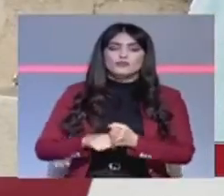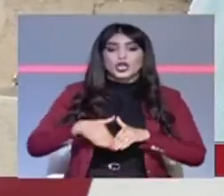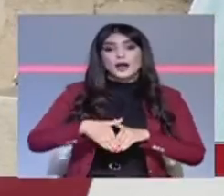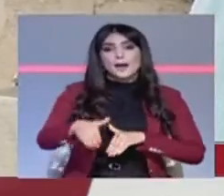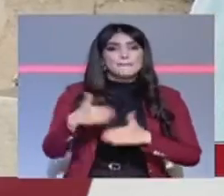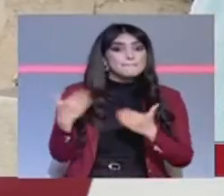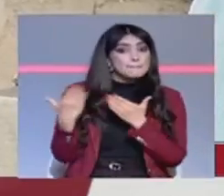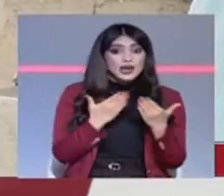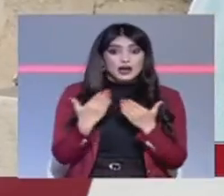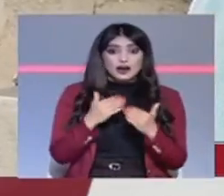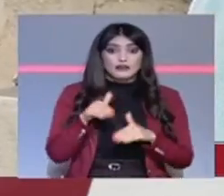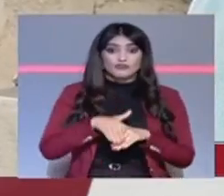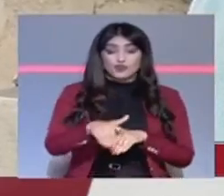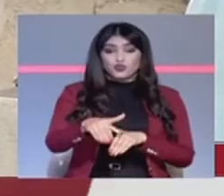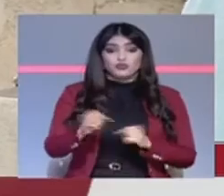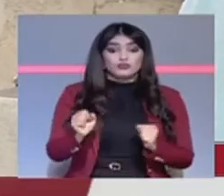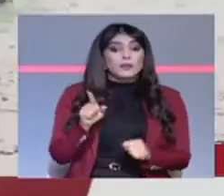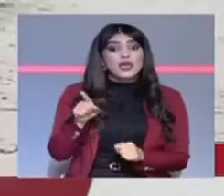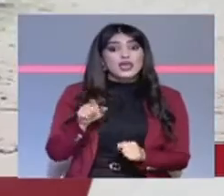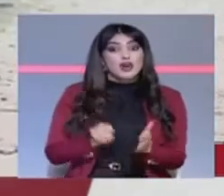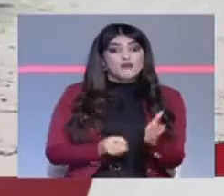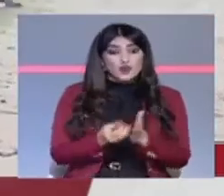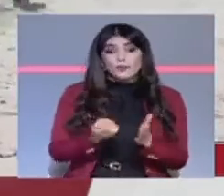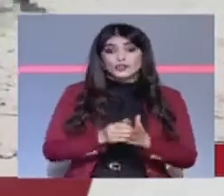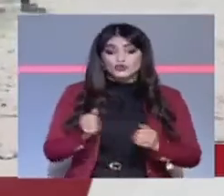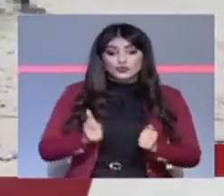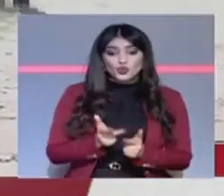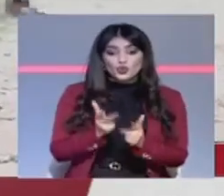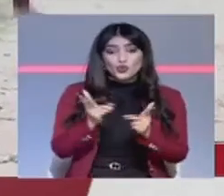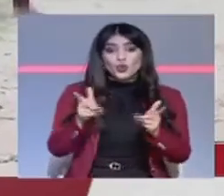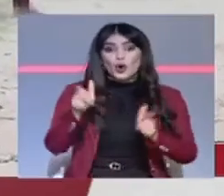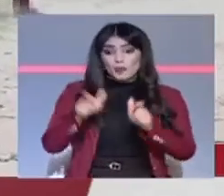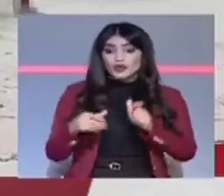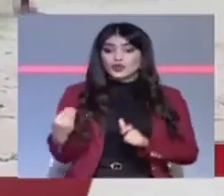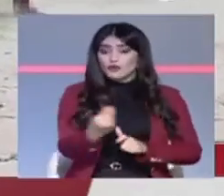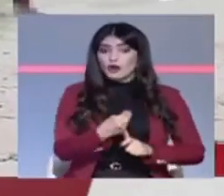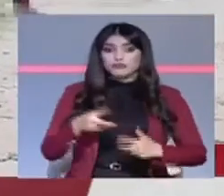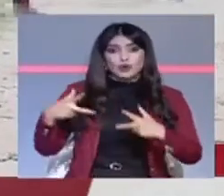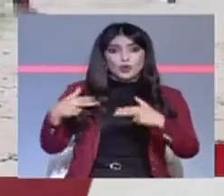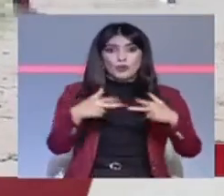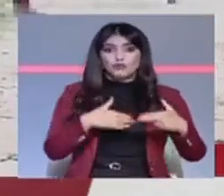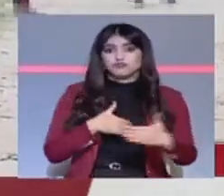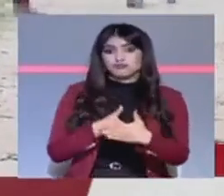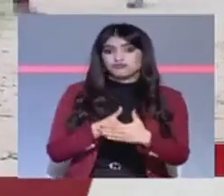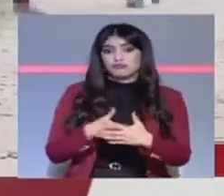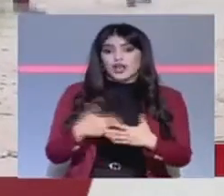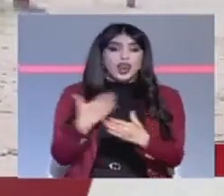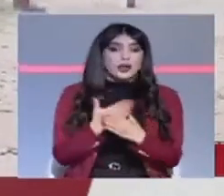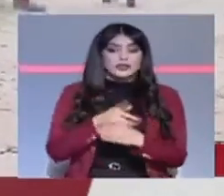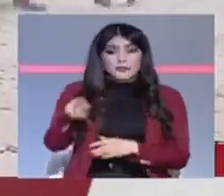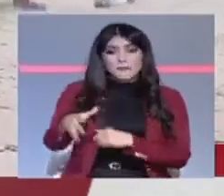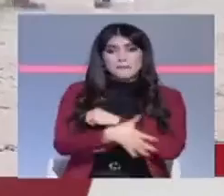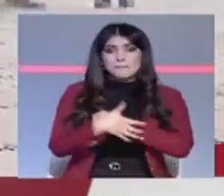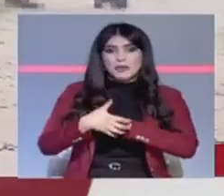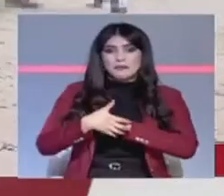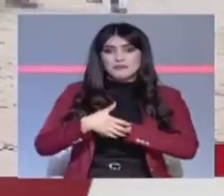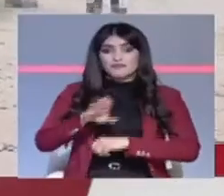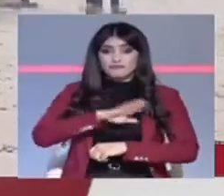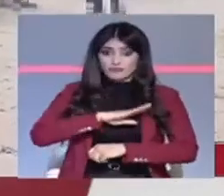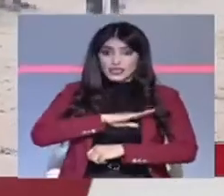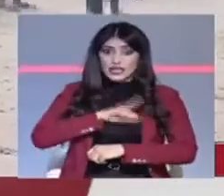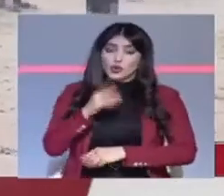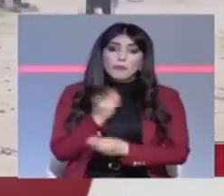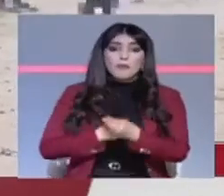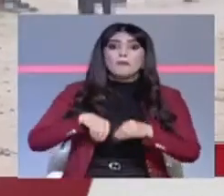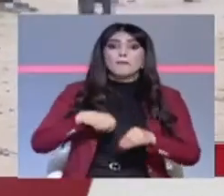انها الارقام المفزعه المتعلقه من انقطاع المبكر عن الدراسه حيث تشير التقديرات الى ان ما يزيد عن مائه الف